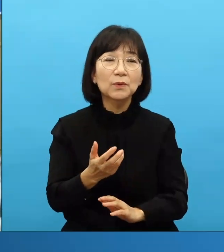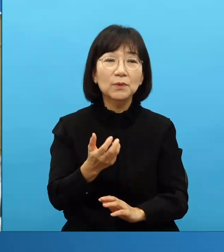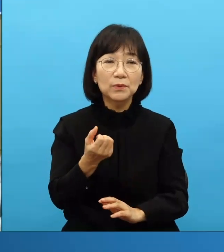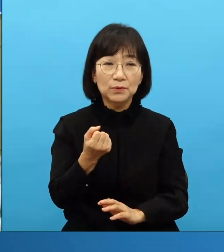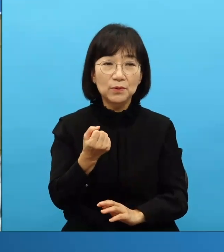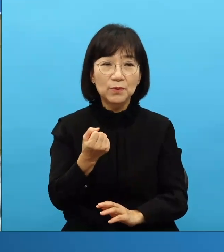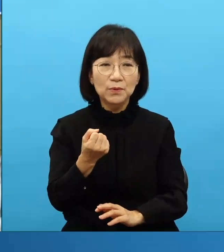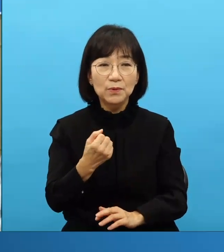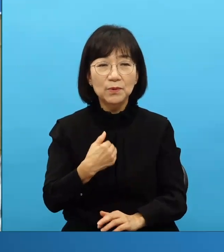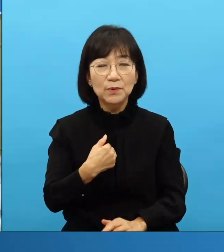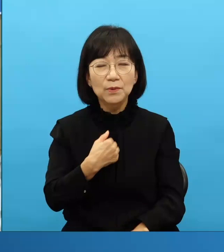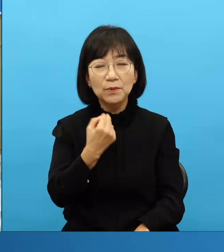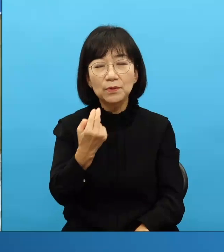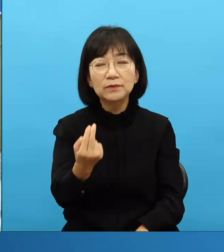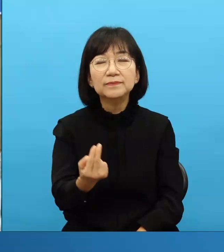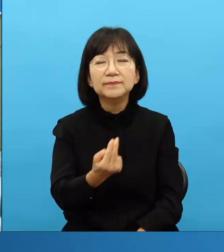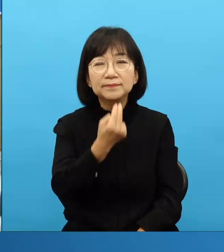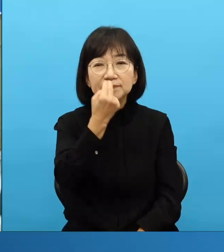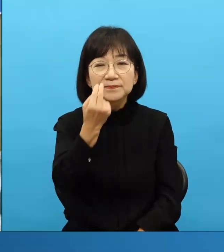기도로